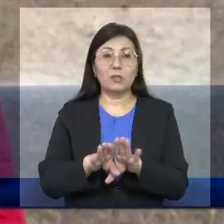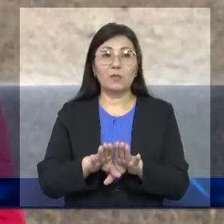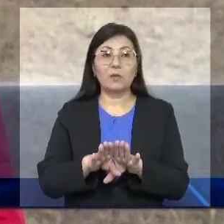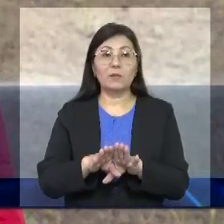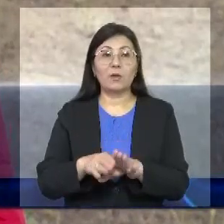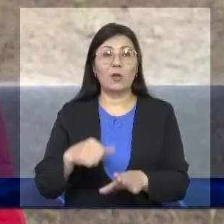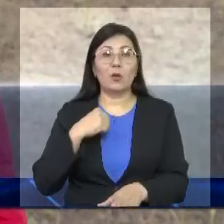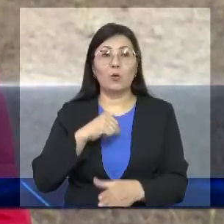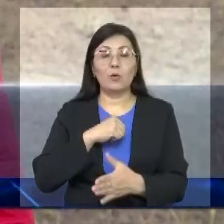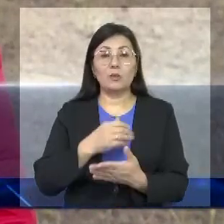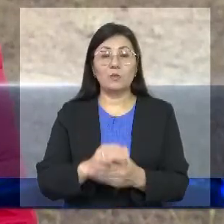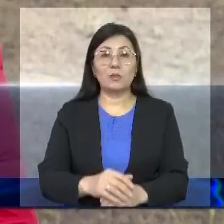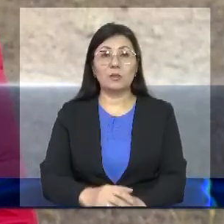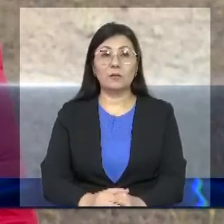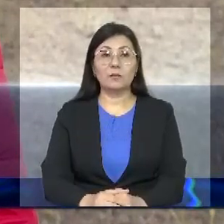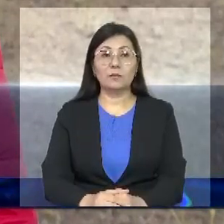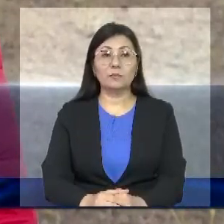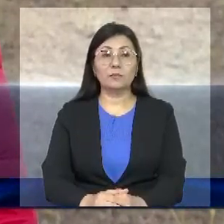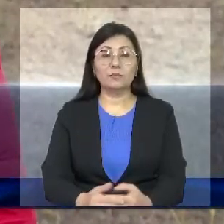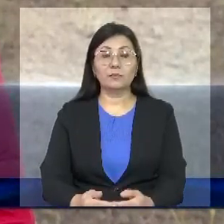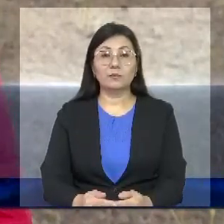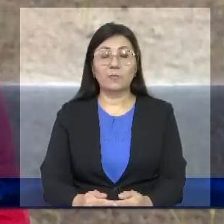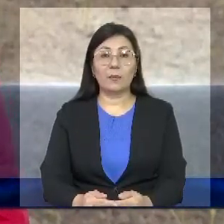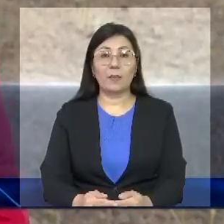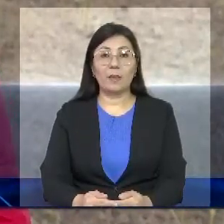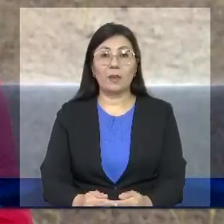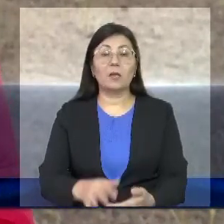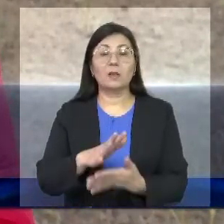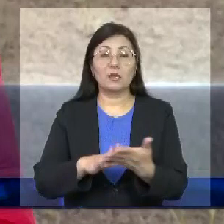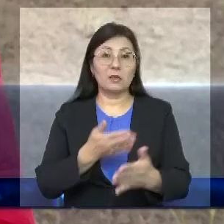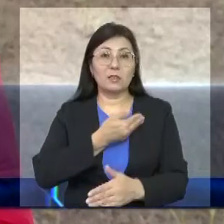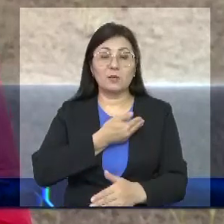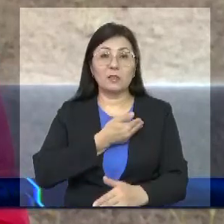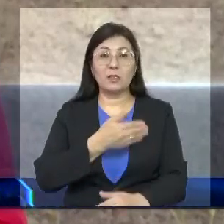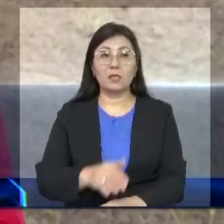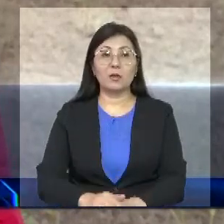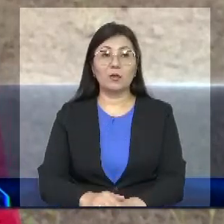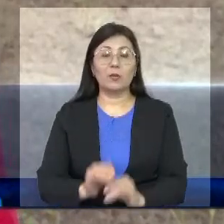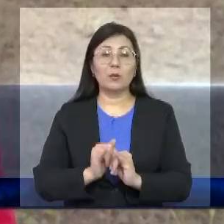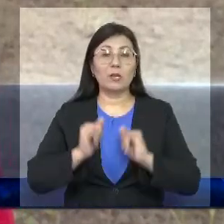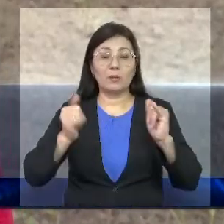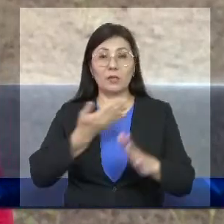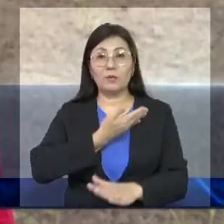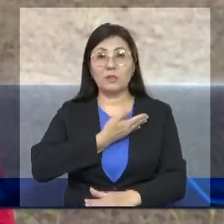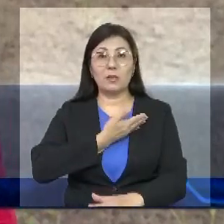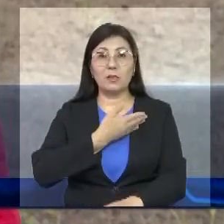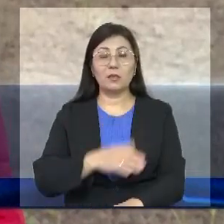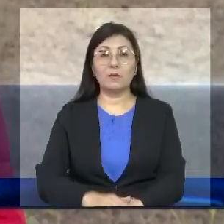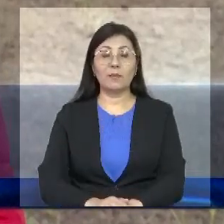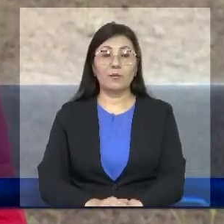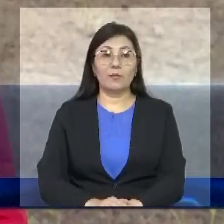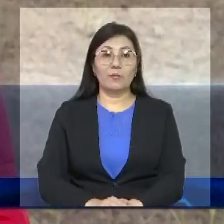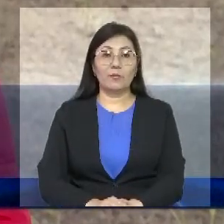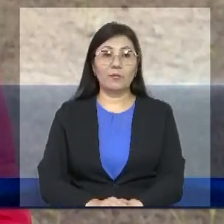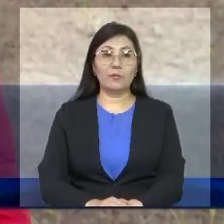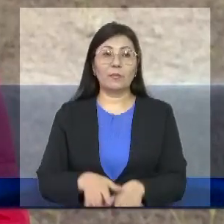yılgıga özümüzge jana tuxum alıp kalu üçün bir şamal alıp kalamız. Bastıramız o sebebi köyütümüz gerek. Соған шамал алып